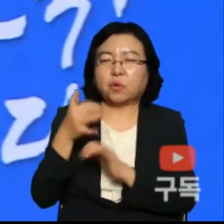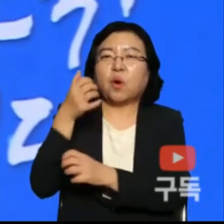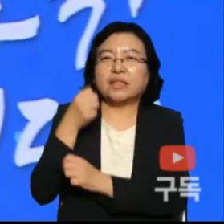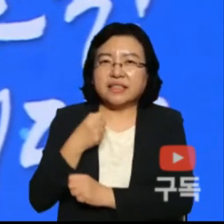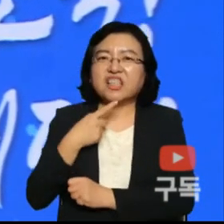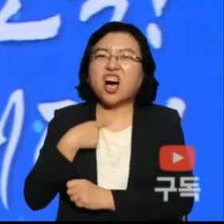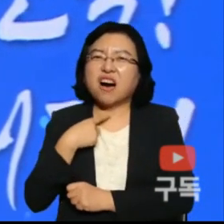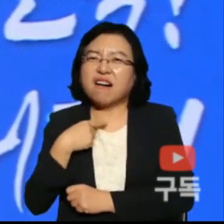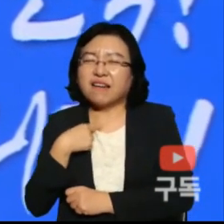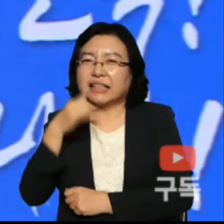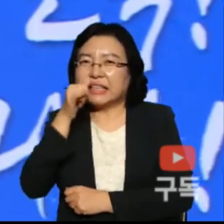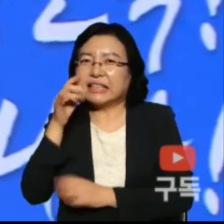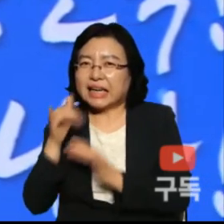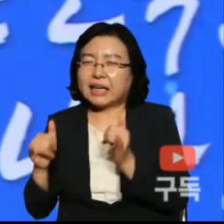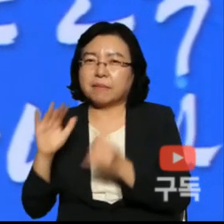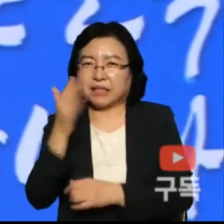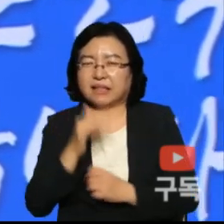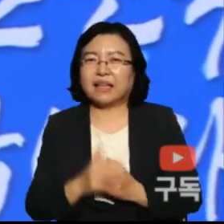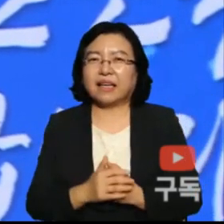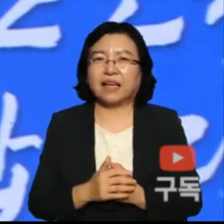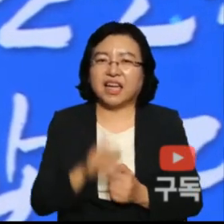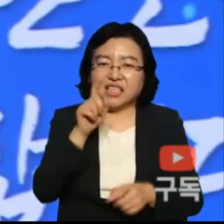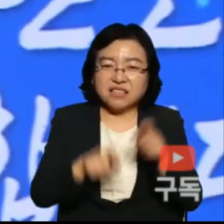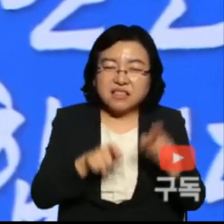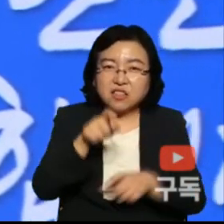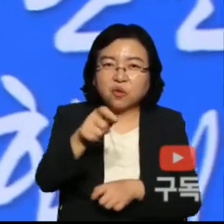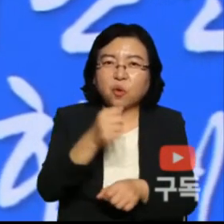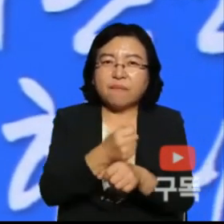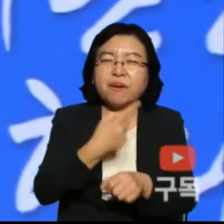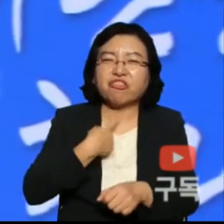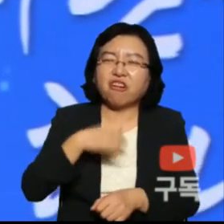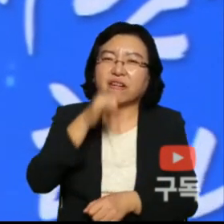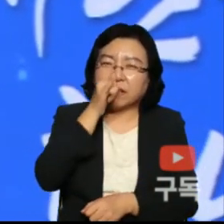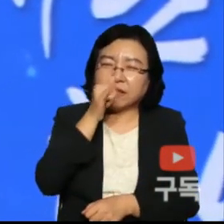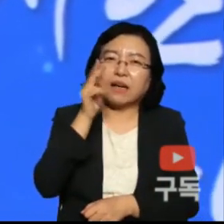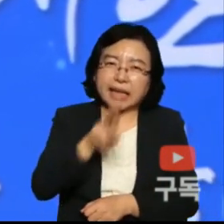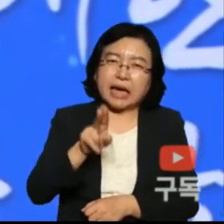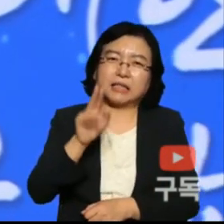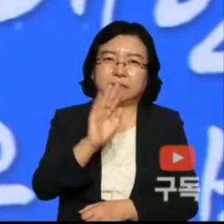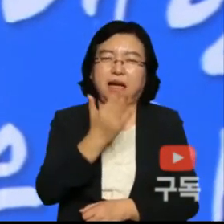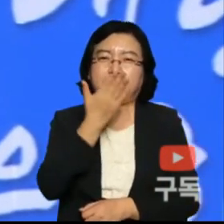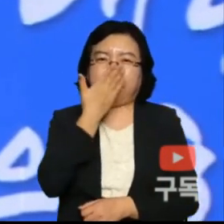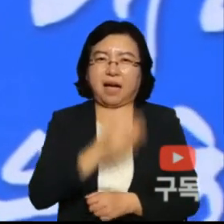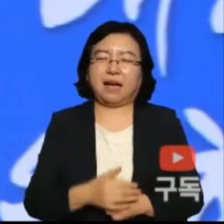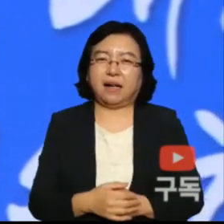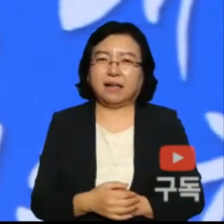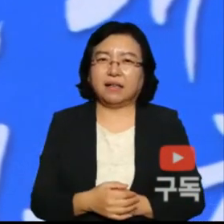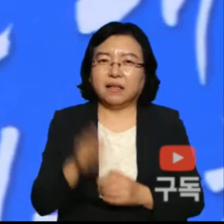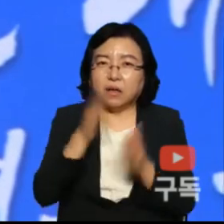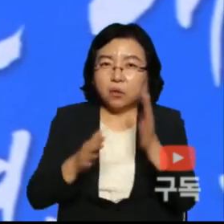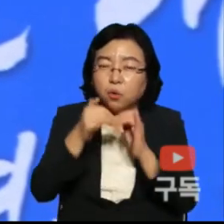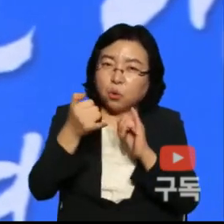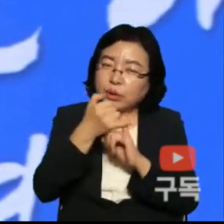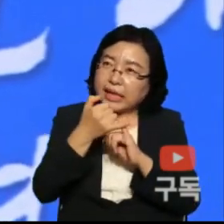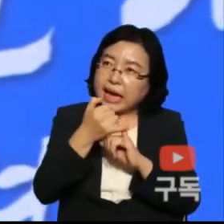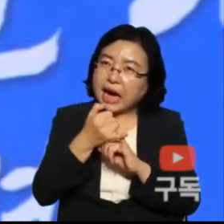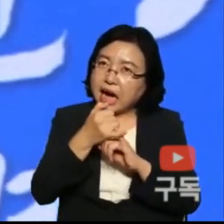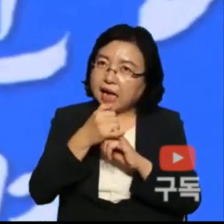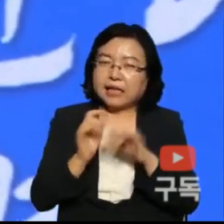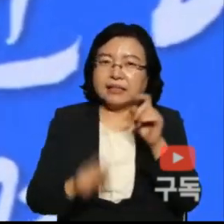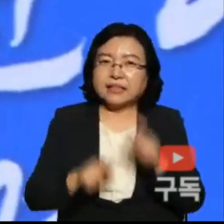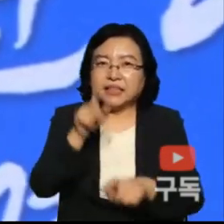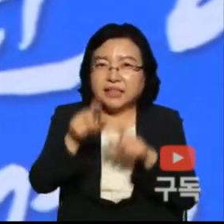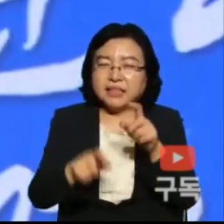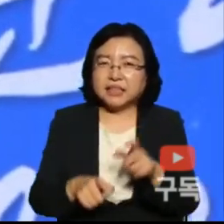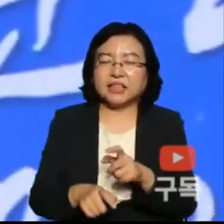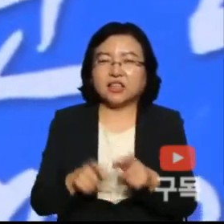것이고 실천도 했던 사람이 하는 것입니다 공약이행 10 평균 95% 인